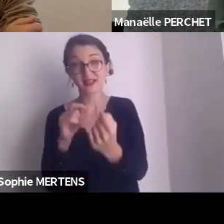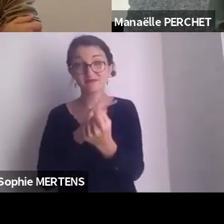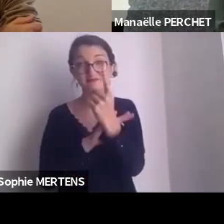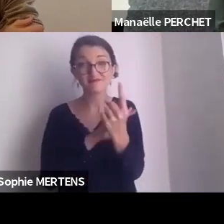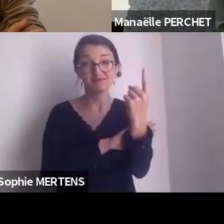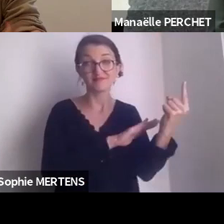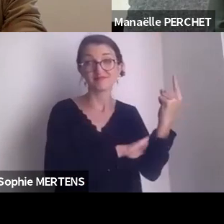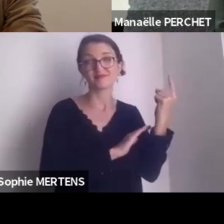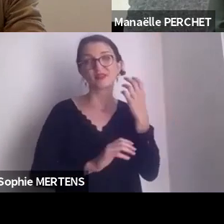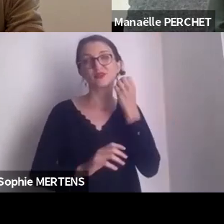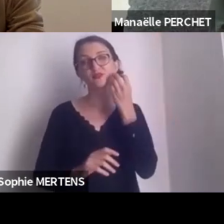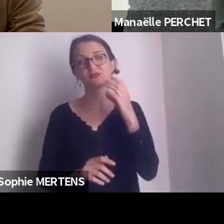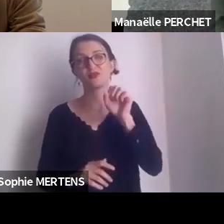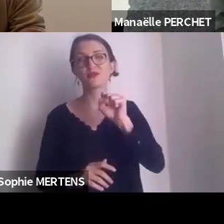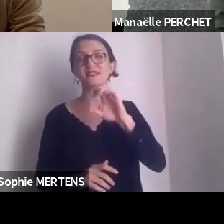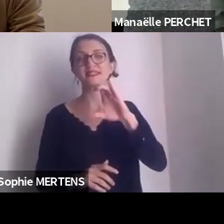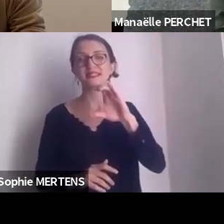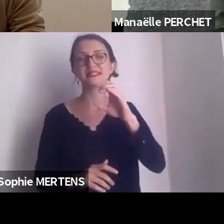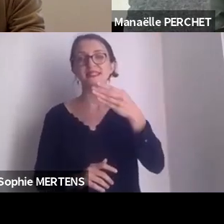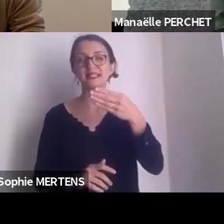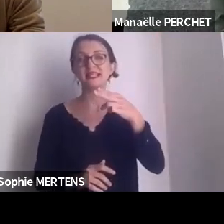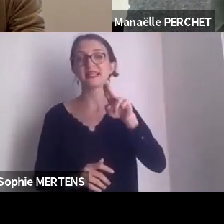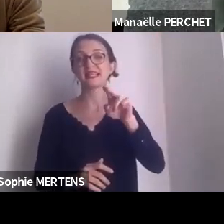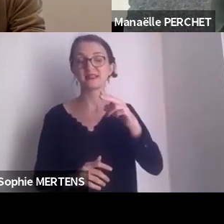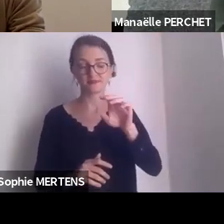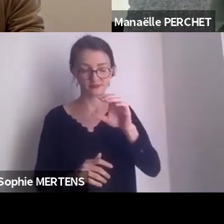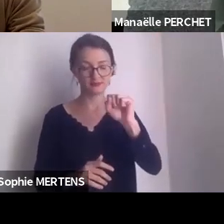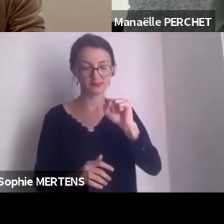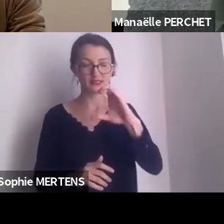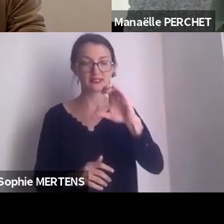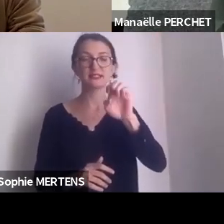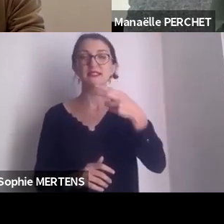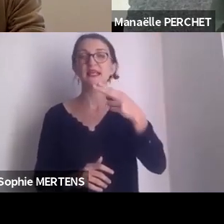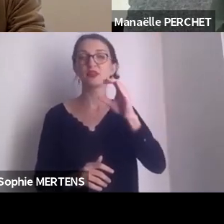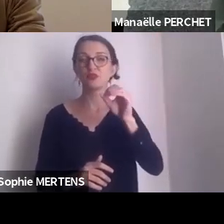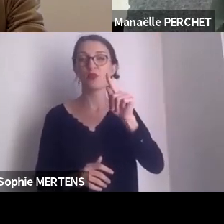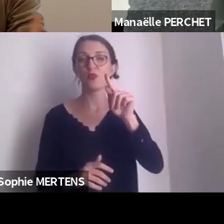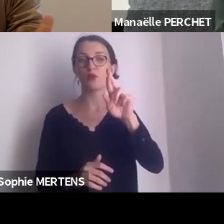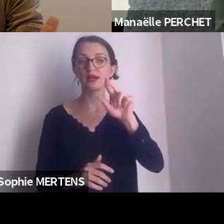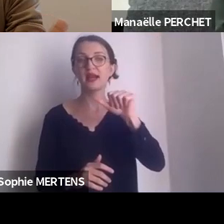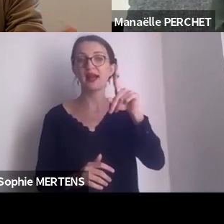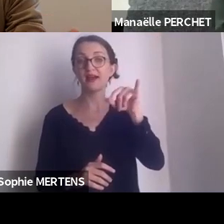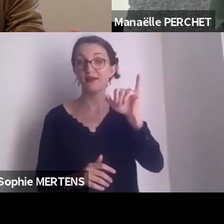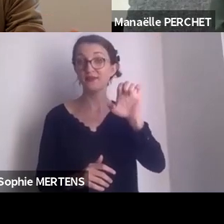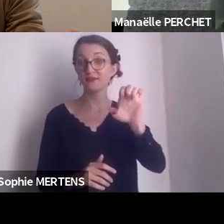exemple, dans le domaine de la grande distribution. Et là, on a dû standardiser des produits, faire des choses qui, franchement, n'étaient pas